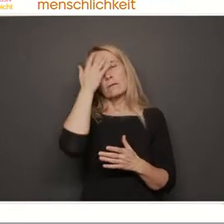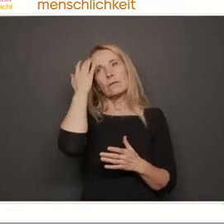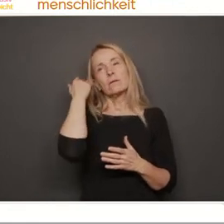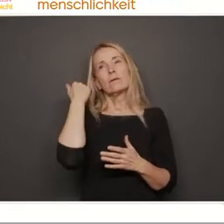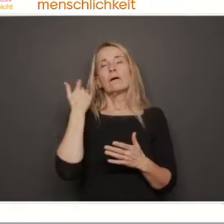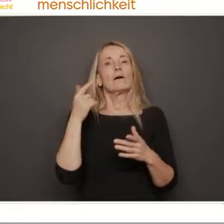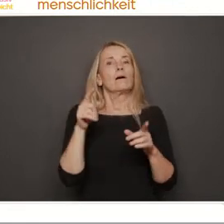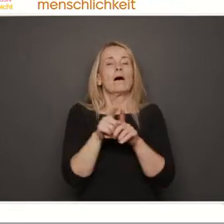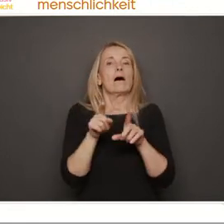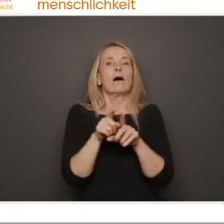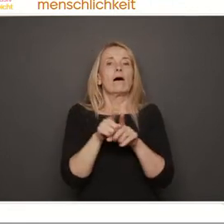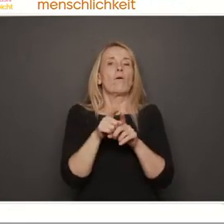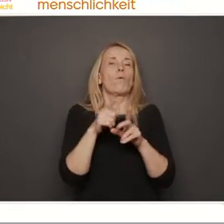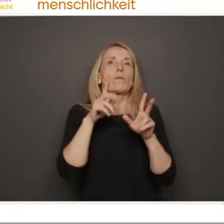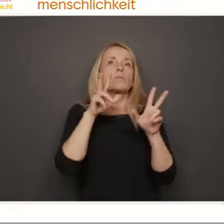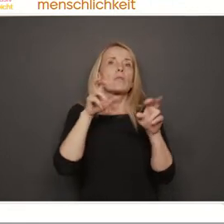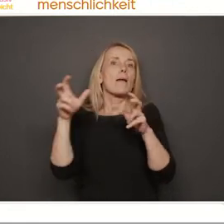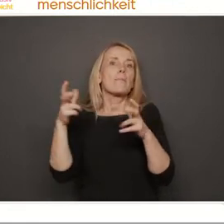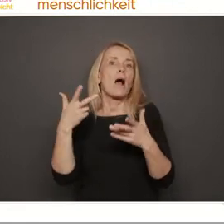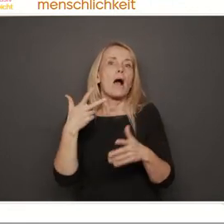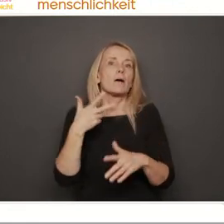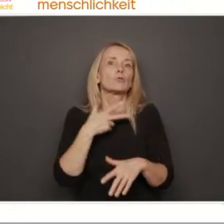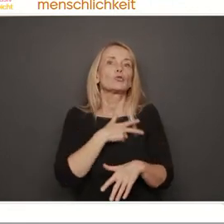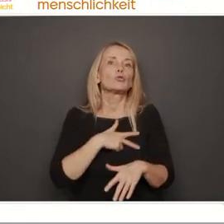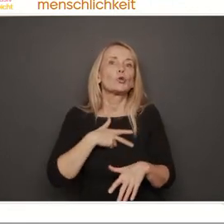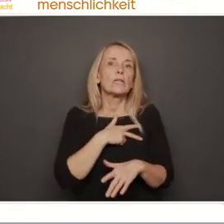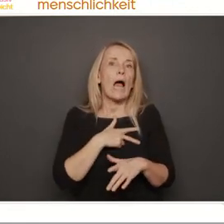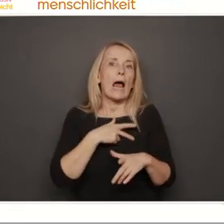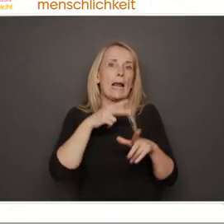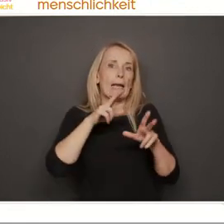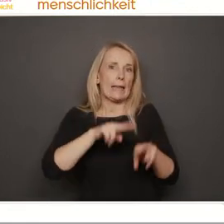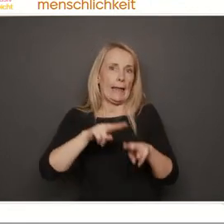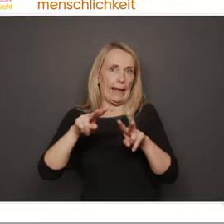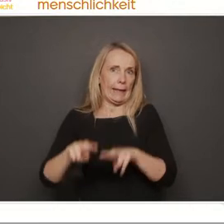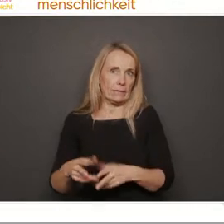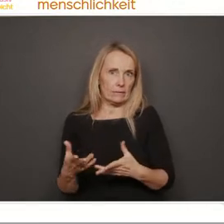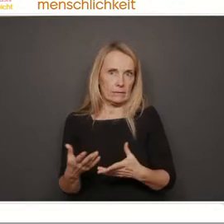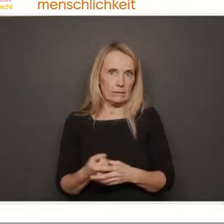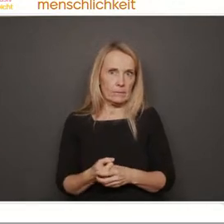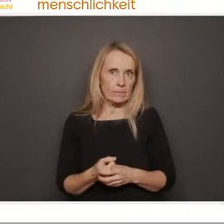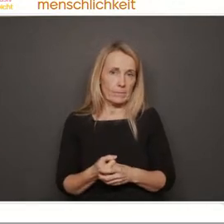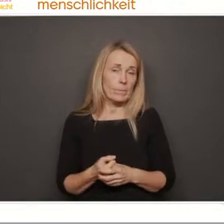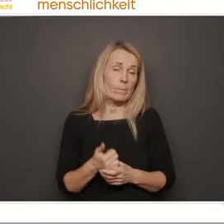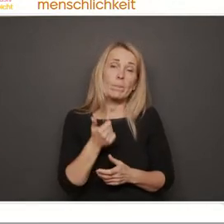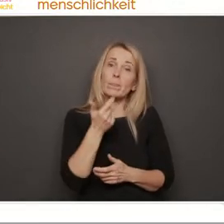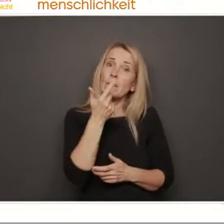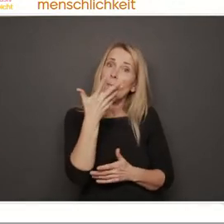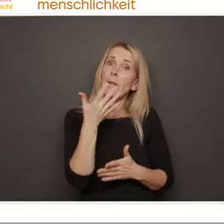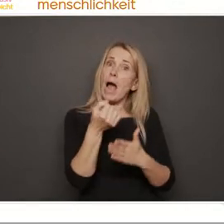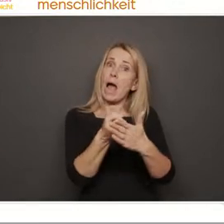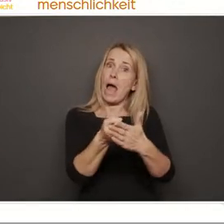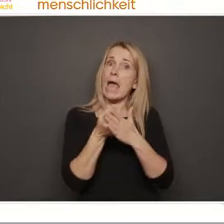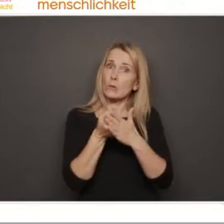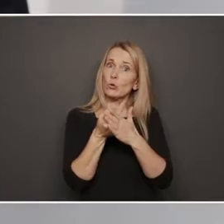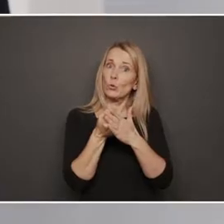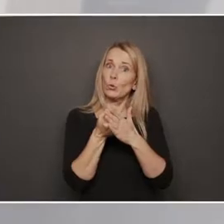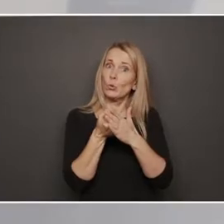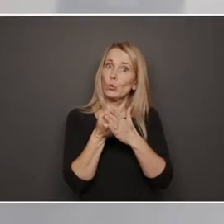Da geht es auch um Themen wie soziale Gerechtigkeit. Das sind jetzt einmal ein paar Eindrücke von diesen